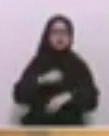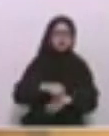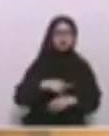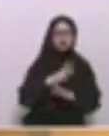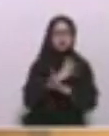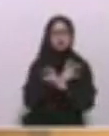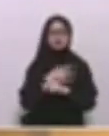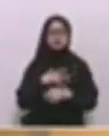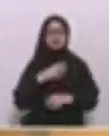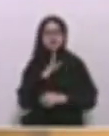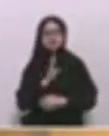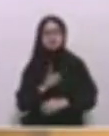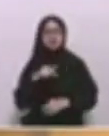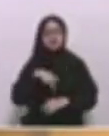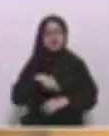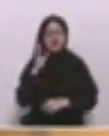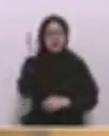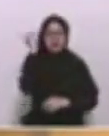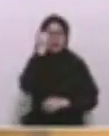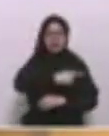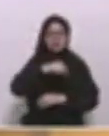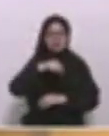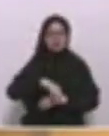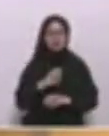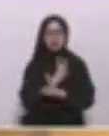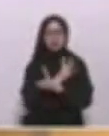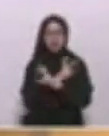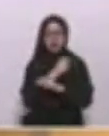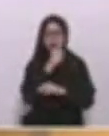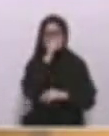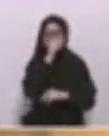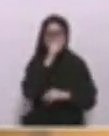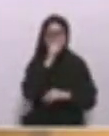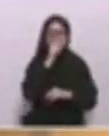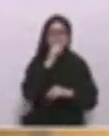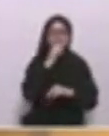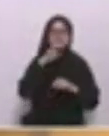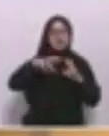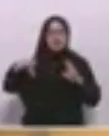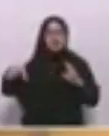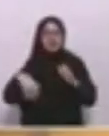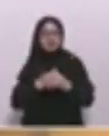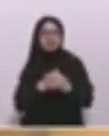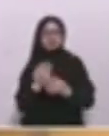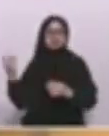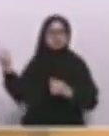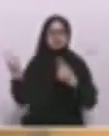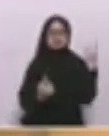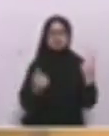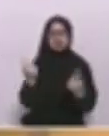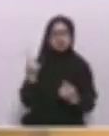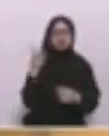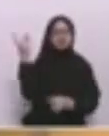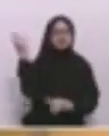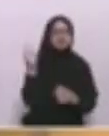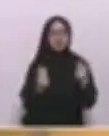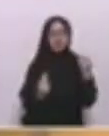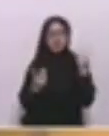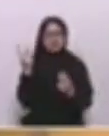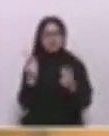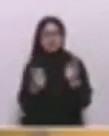ya di mana hari ini morwali itu sebagai daerah yang dikunjungi oleh para investasi